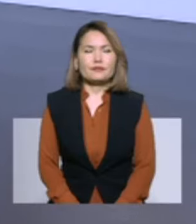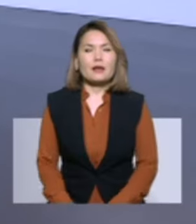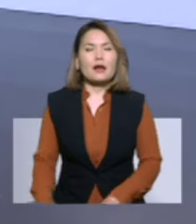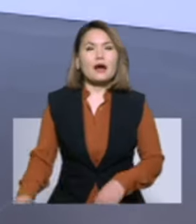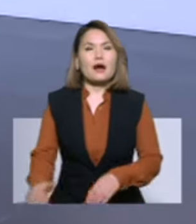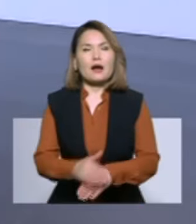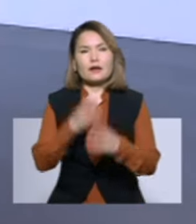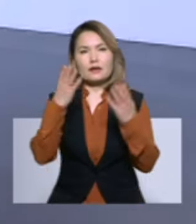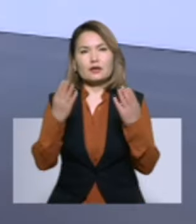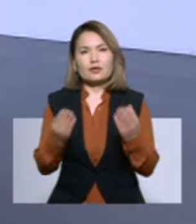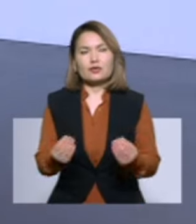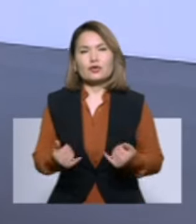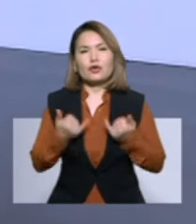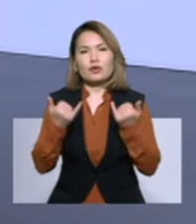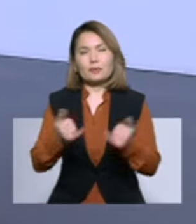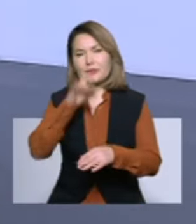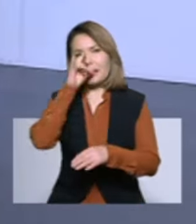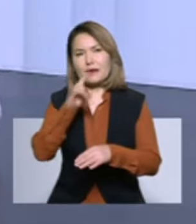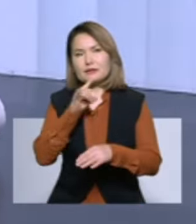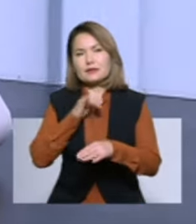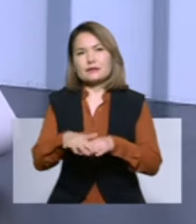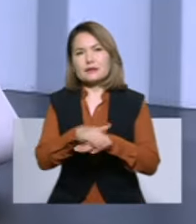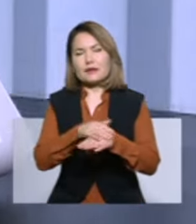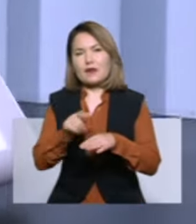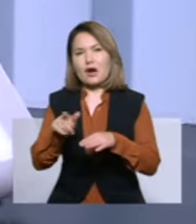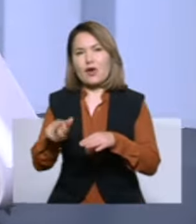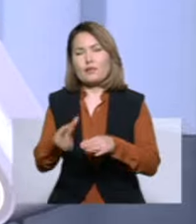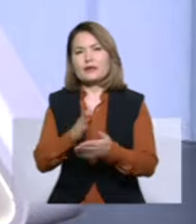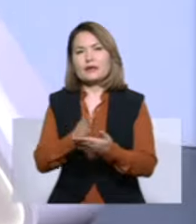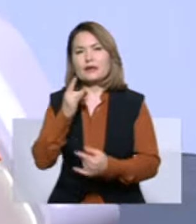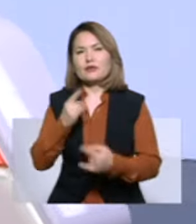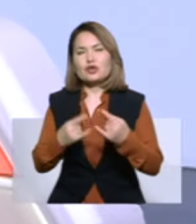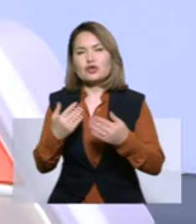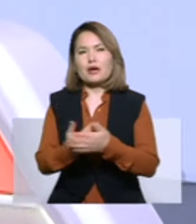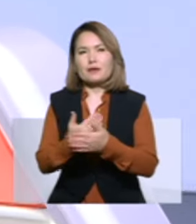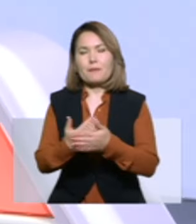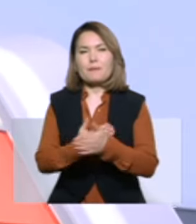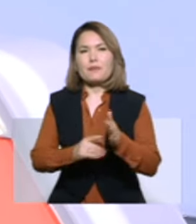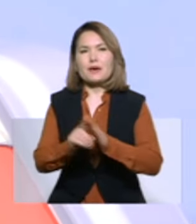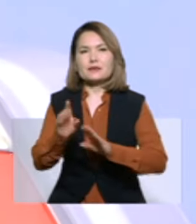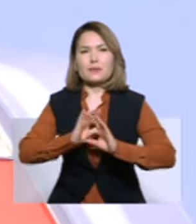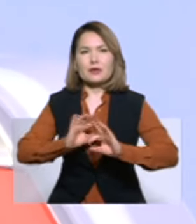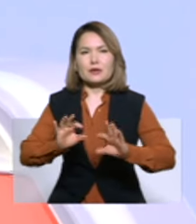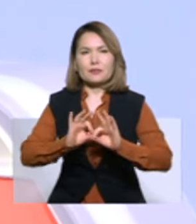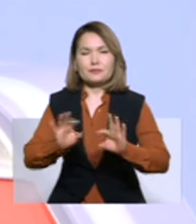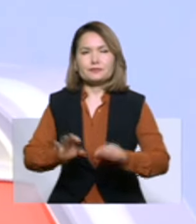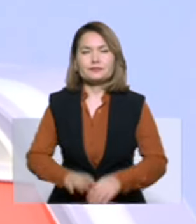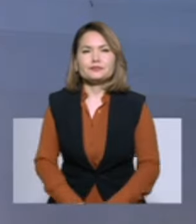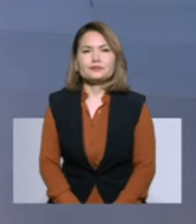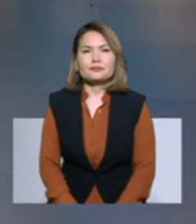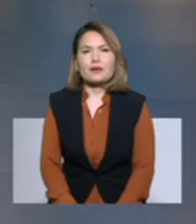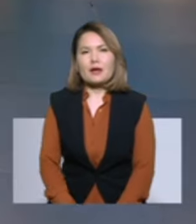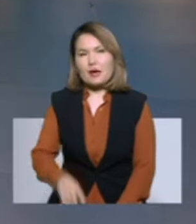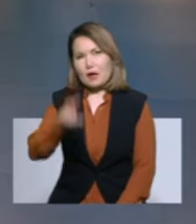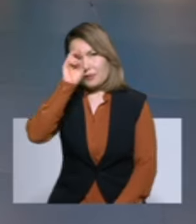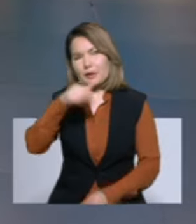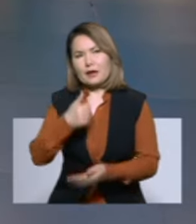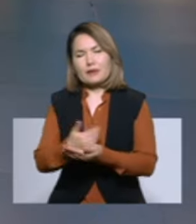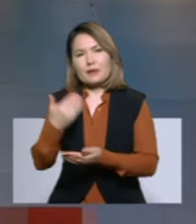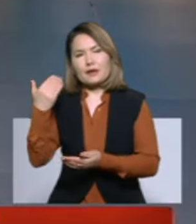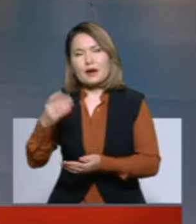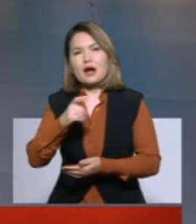Қайырлы күн көрермен, ұлттық арнаның тікелей эфирінде ақпарат қызметі, студияда Армангүл Тоқтамұрат және сурдо аудармада Самал Нұрым. Мемлекет